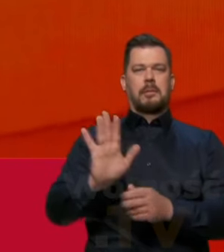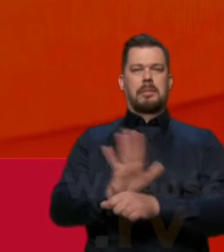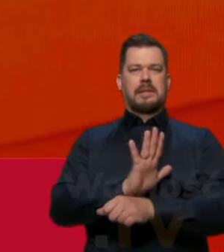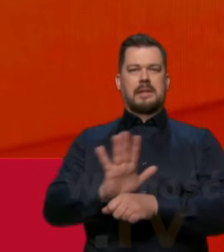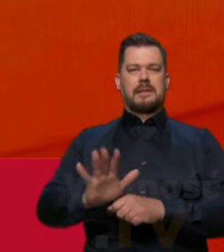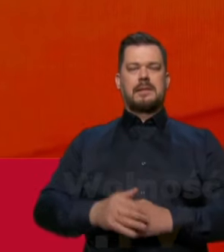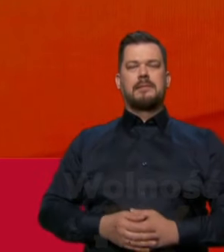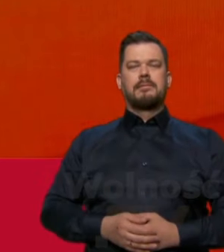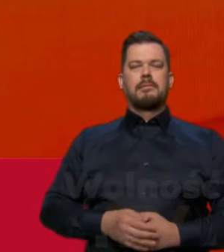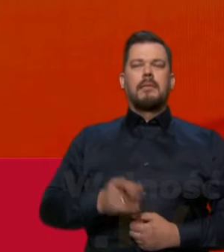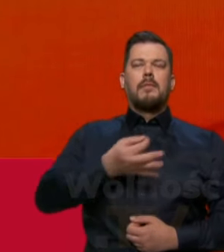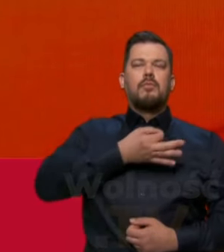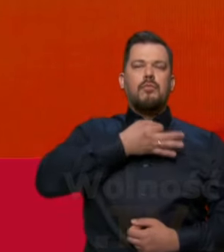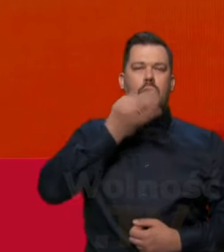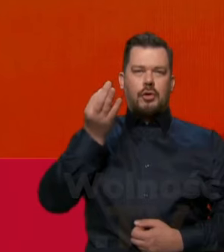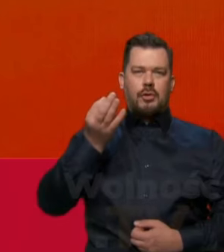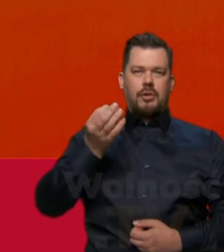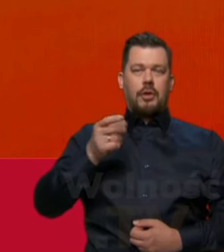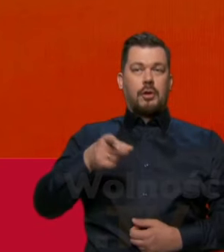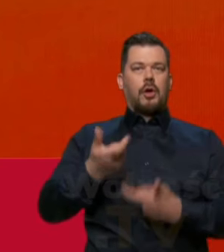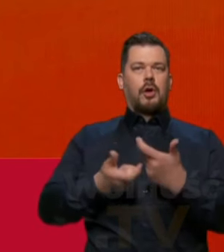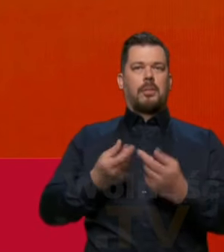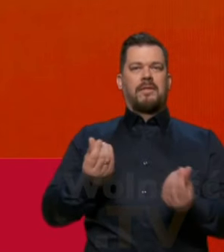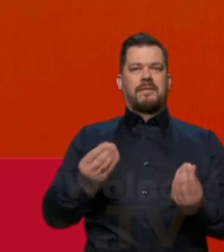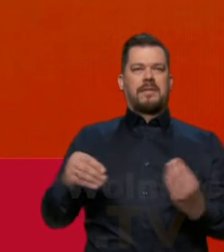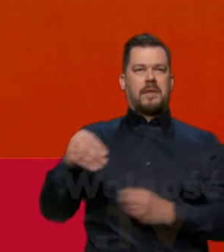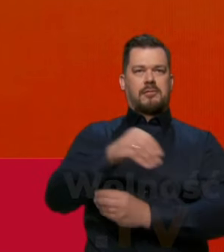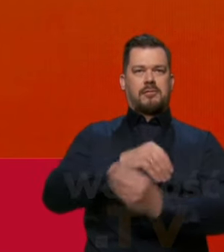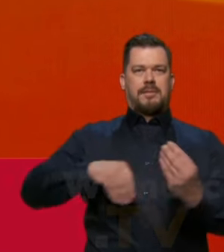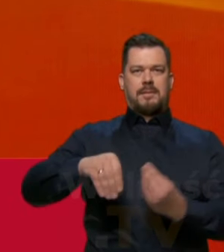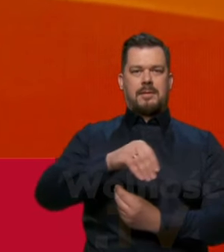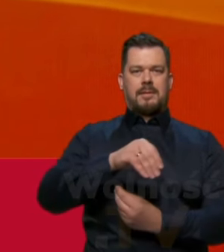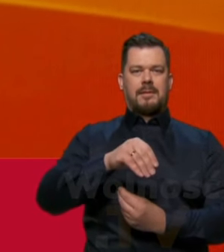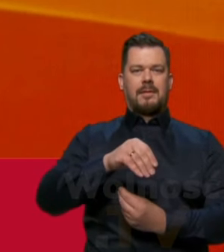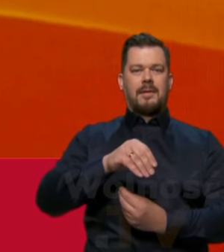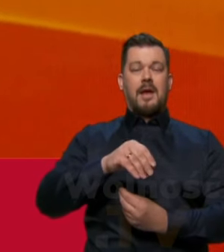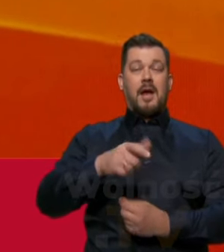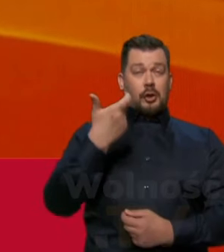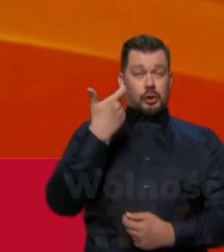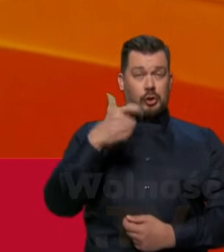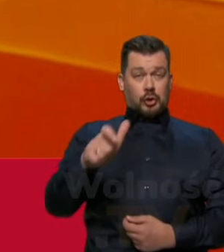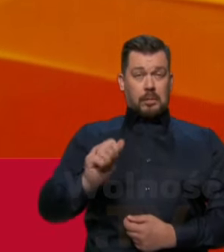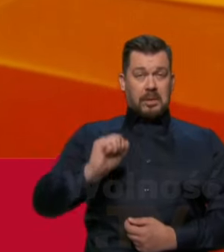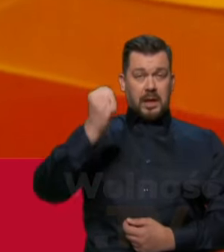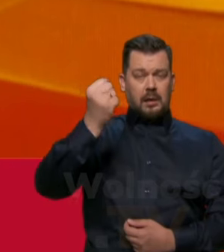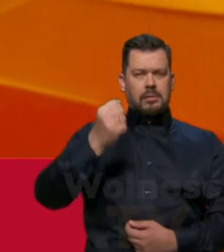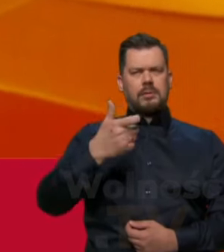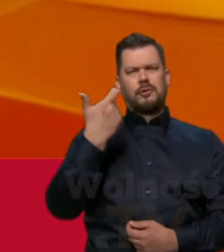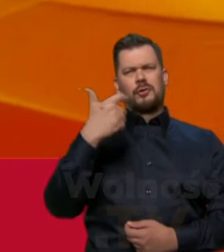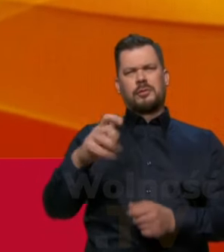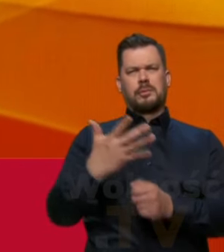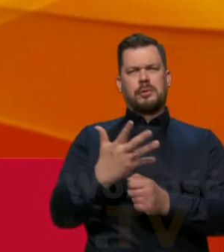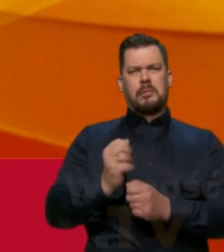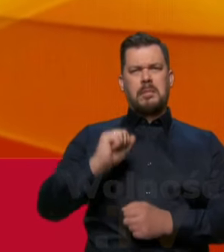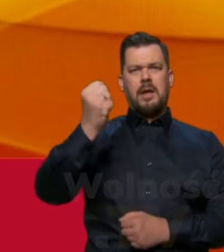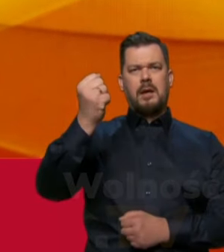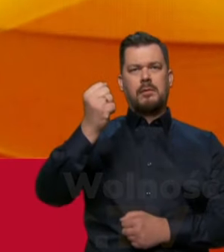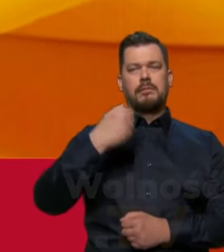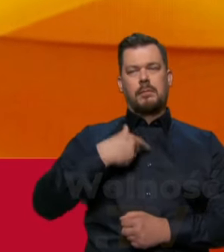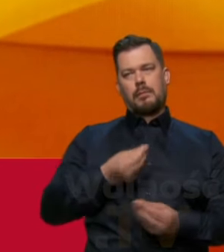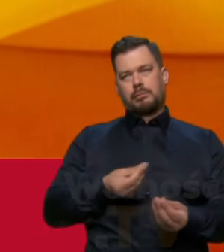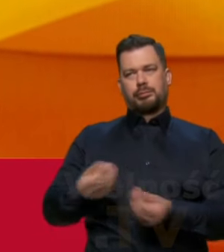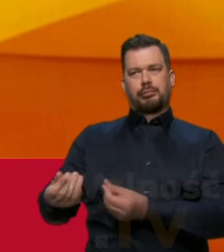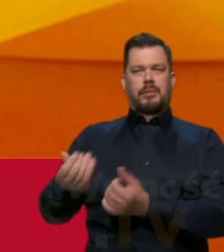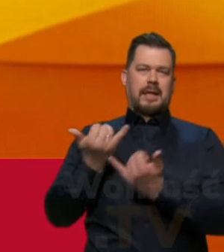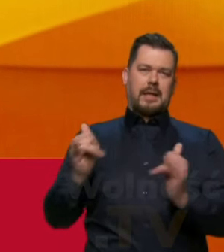biznesowe. To pozwoli sfinansować całkowicie ten projekt, a 100 miliardów czy 150 miliardów możemy przeznaczyć na